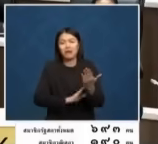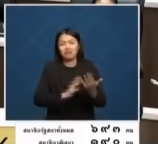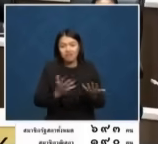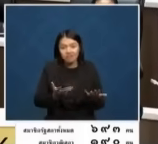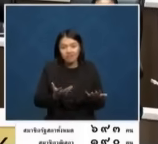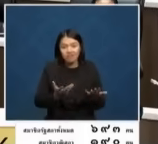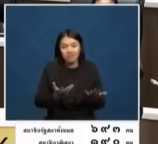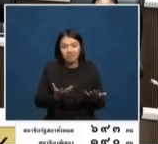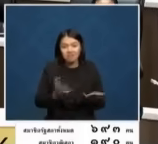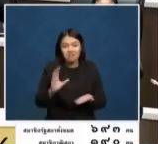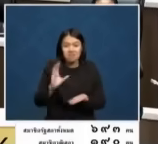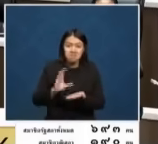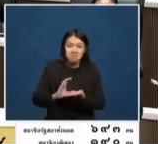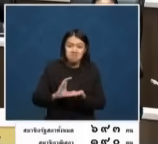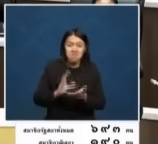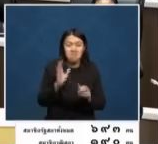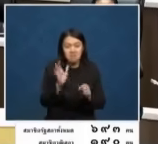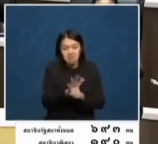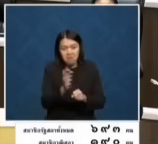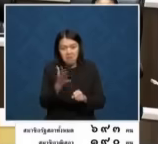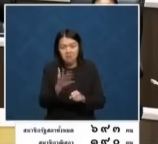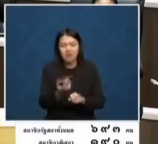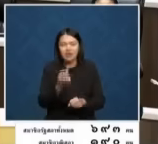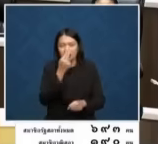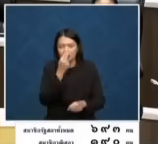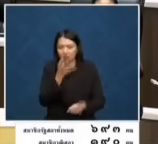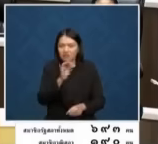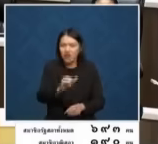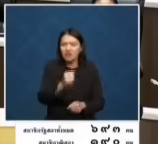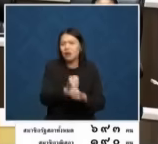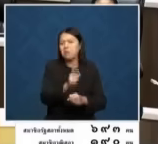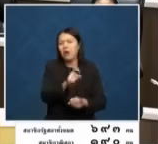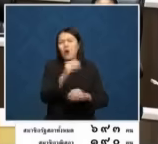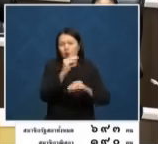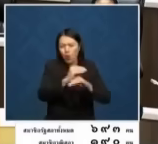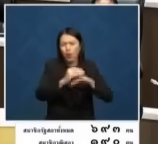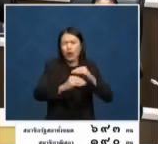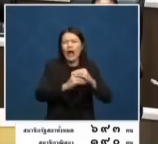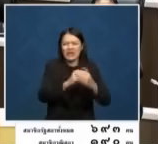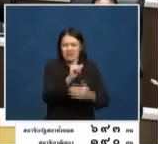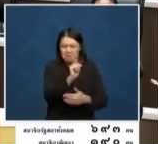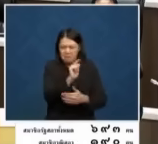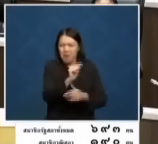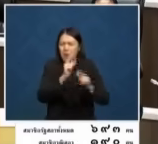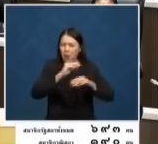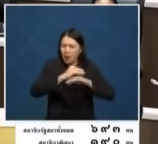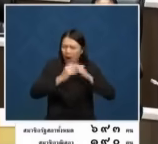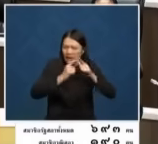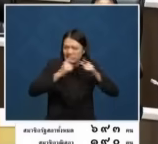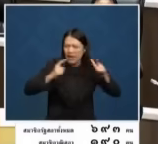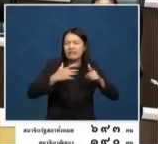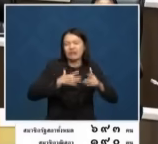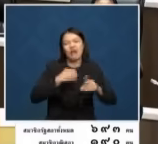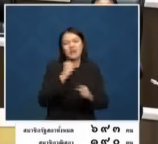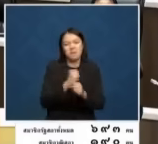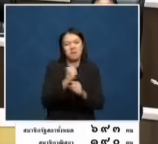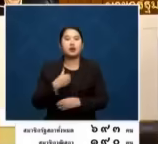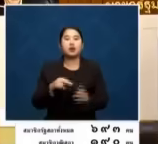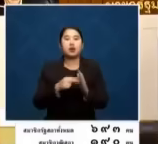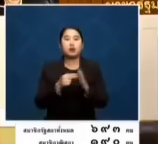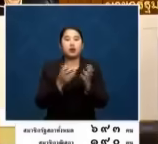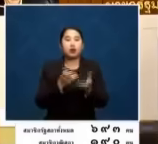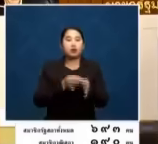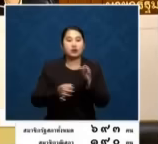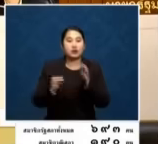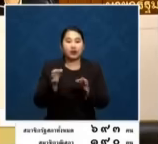วันพฤหัสที่ผ่านมาเนี่ยหลังจากพูดแล้วเนี่ยท่านรองนายกรัฐมนตรีและรัฐมนตรีคลังบอกว่าไม่แน่ใจว่าอีก 30ล้านคนที่